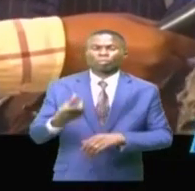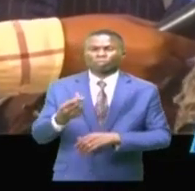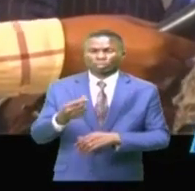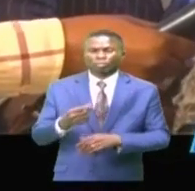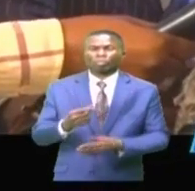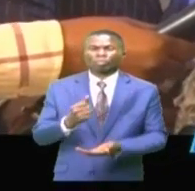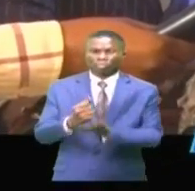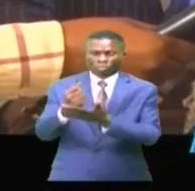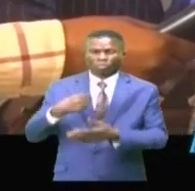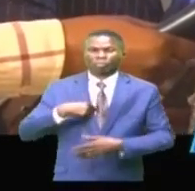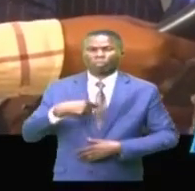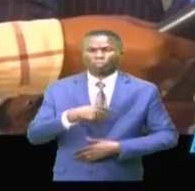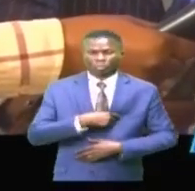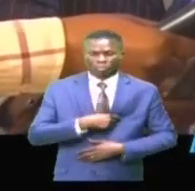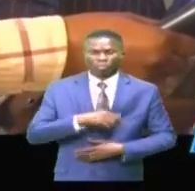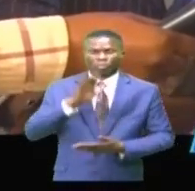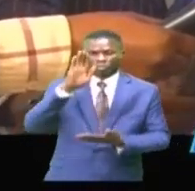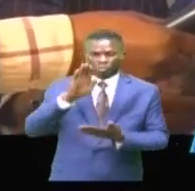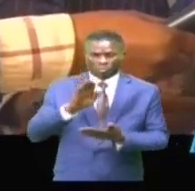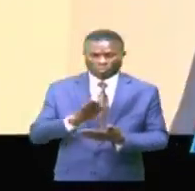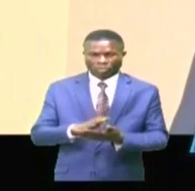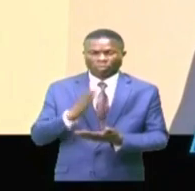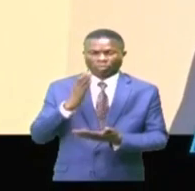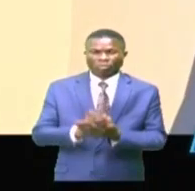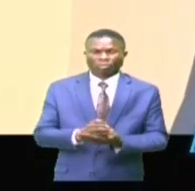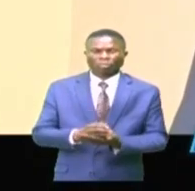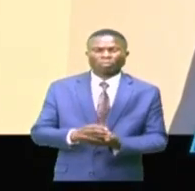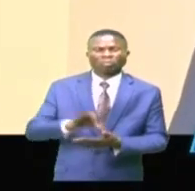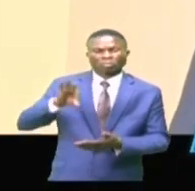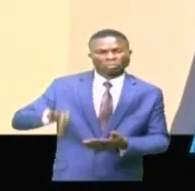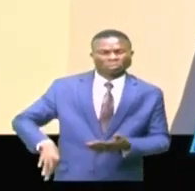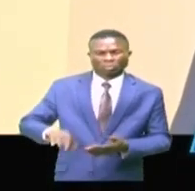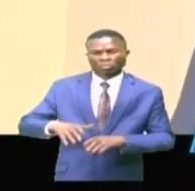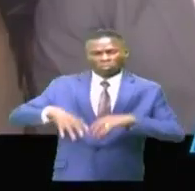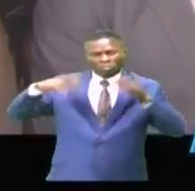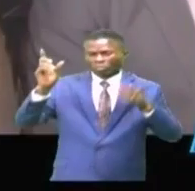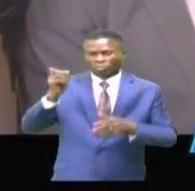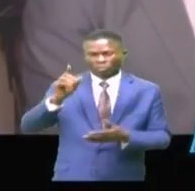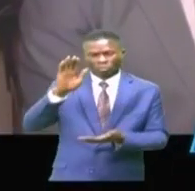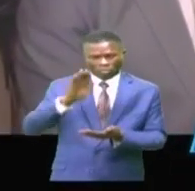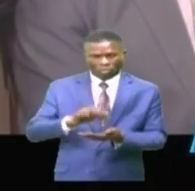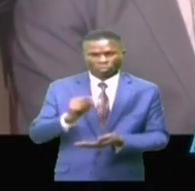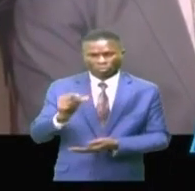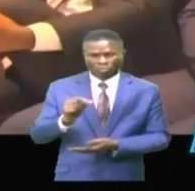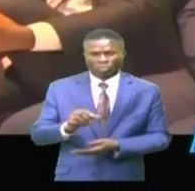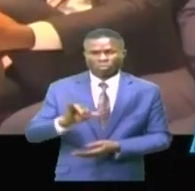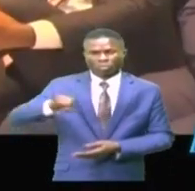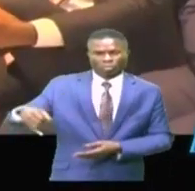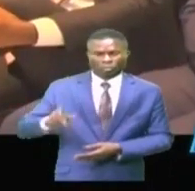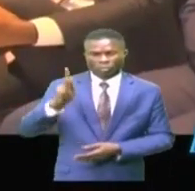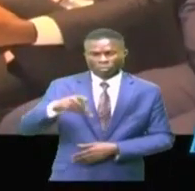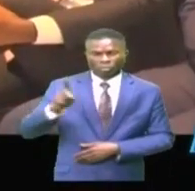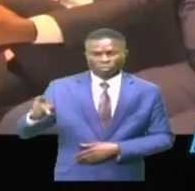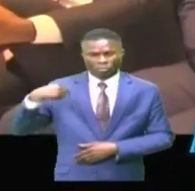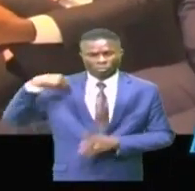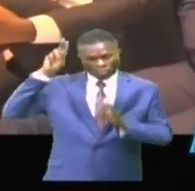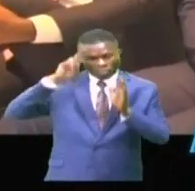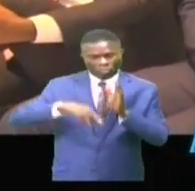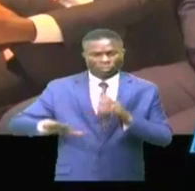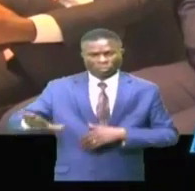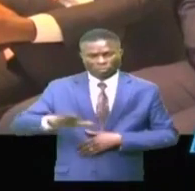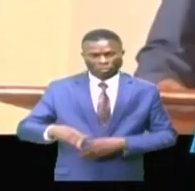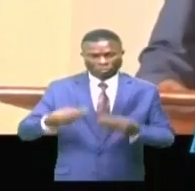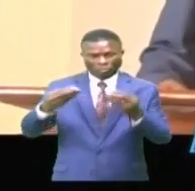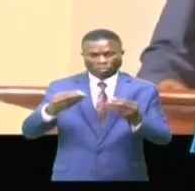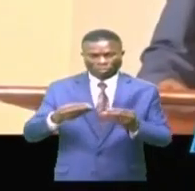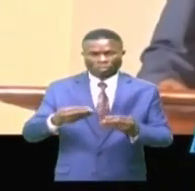un geste pour réduire dans son pays le taux d'intérêt pour l'opérationnalisation des saisons GPP le gouvernement de la République a confié